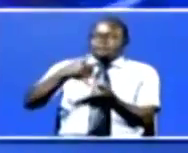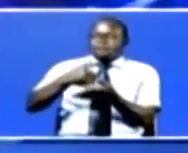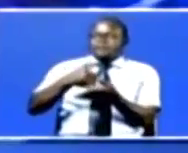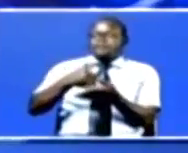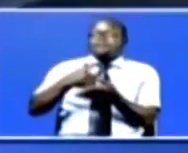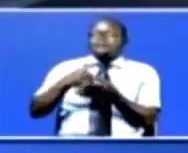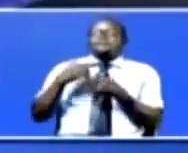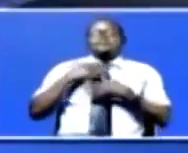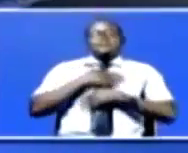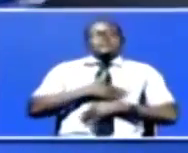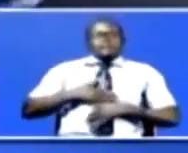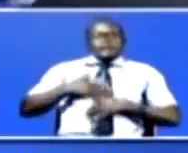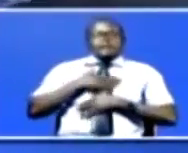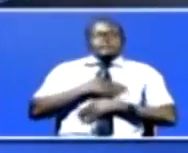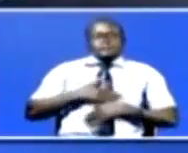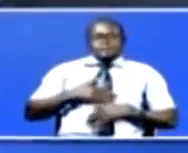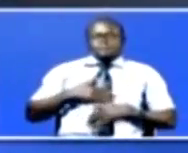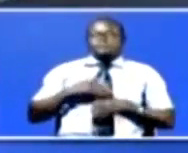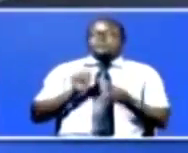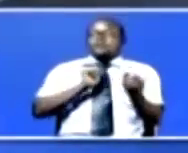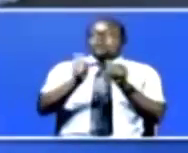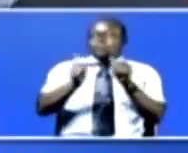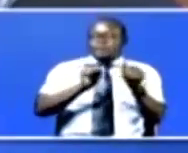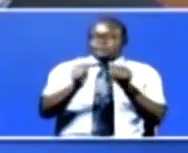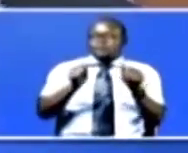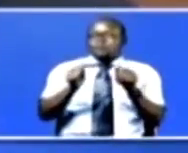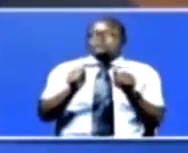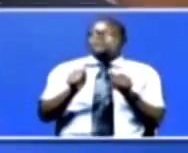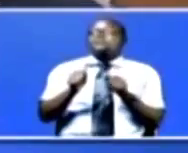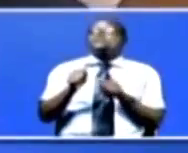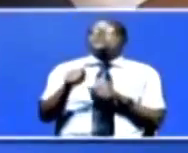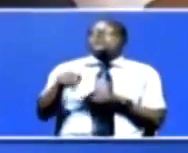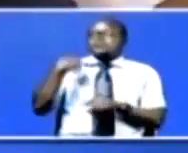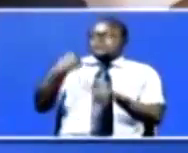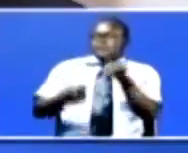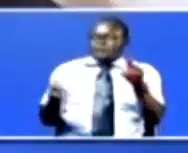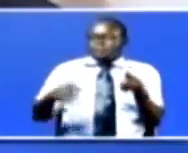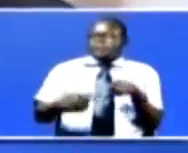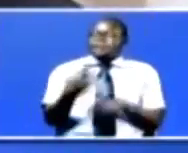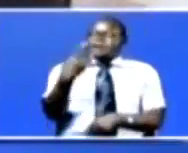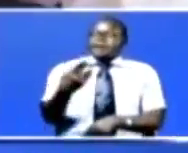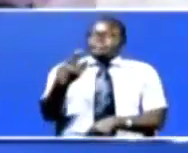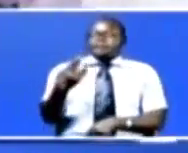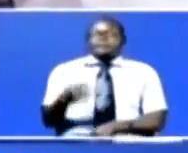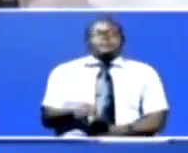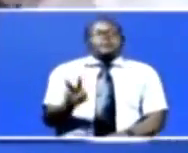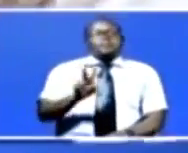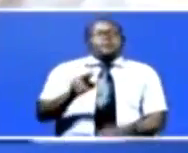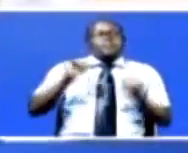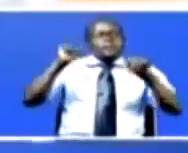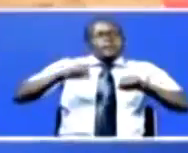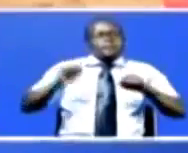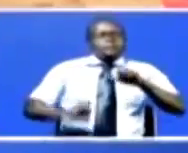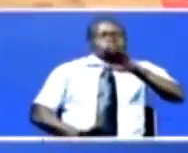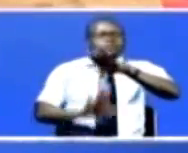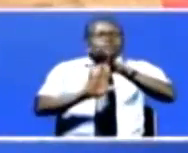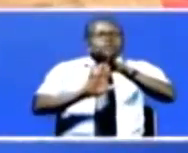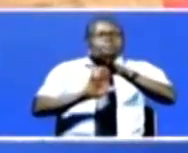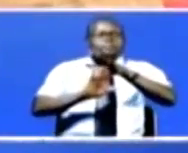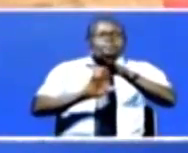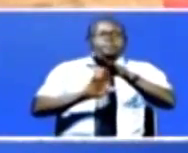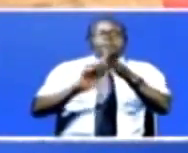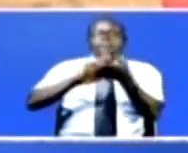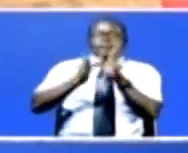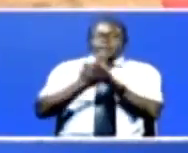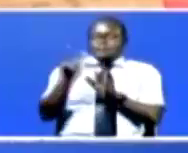ya sayansi katika shule ya upili ya Kibabi mnamo Aprili mwaka huu. They have been able to top up the country as number